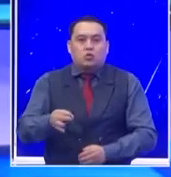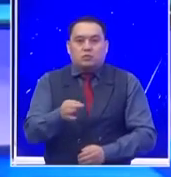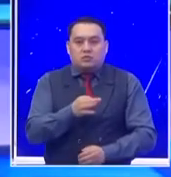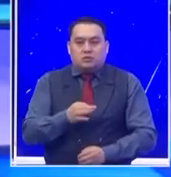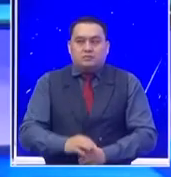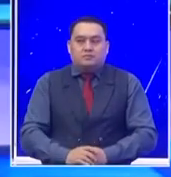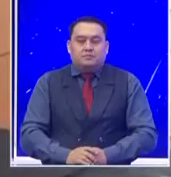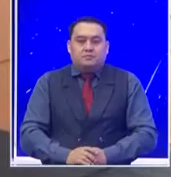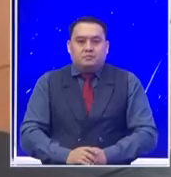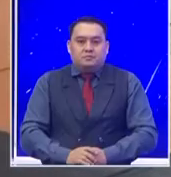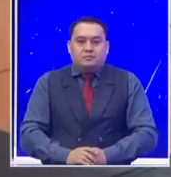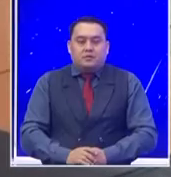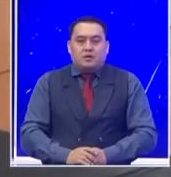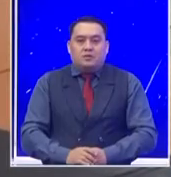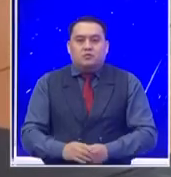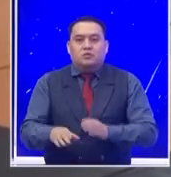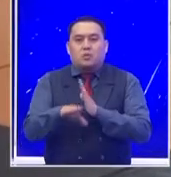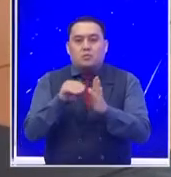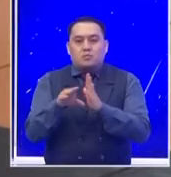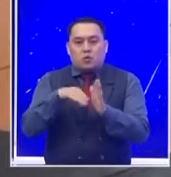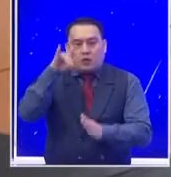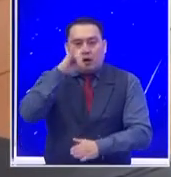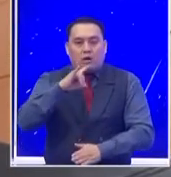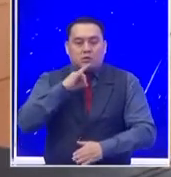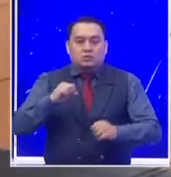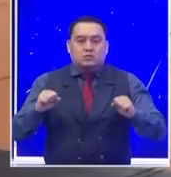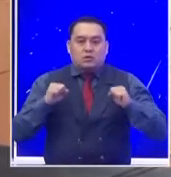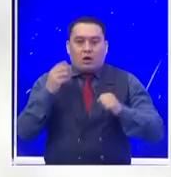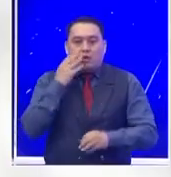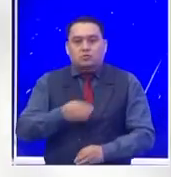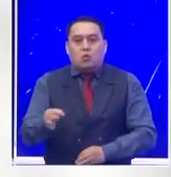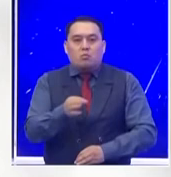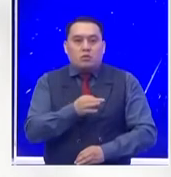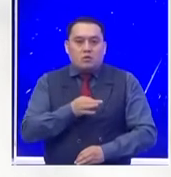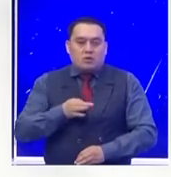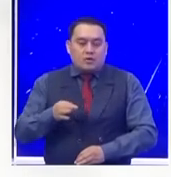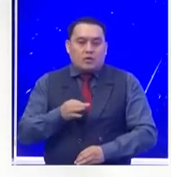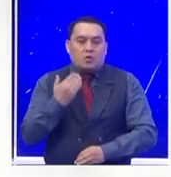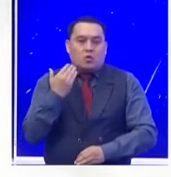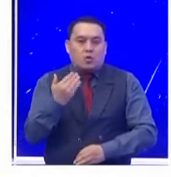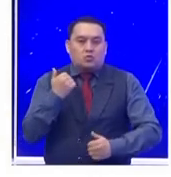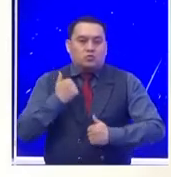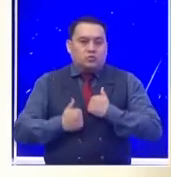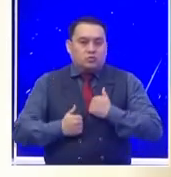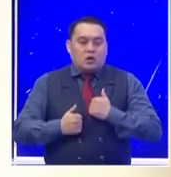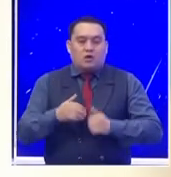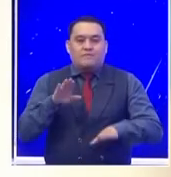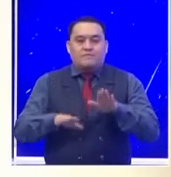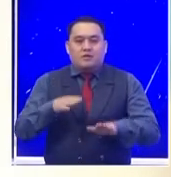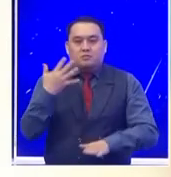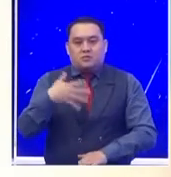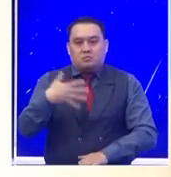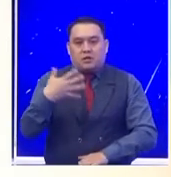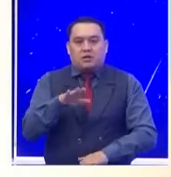области составе сборной казахстана выступал и наш спортсмен из алматинской области эсхар кульбаев он защищал честь страны в весе 55